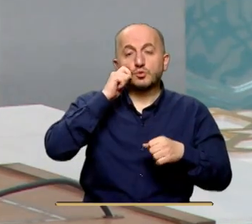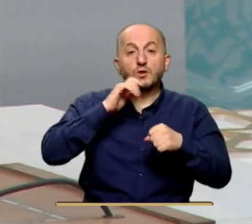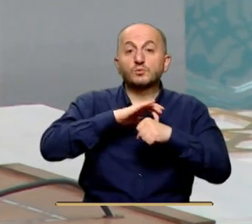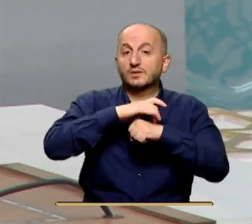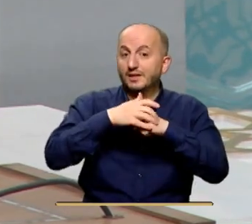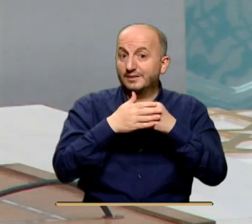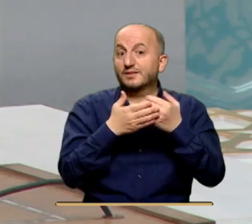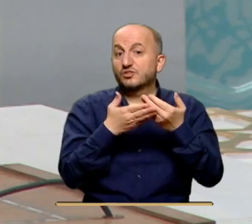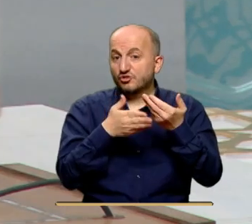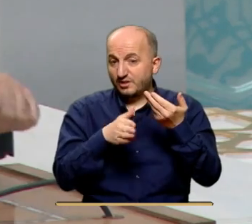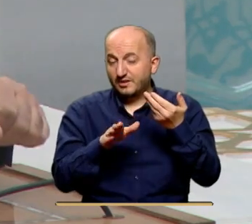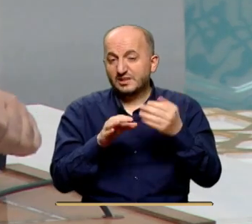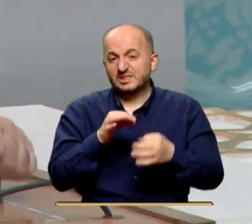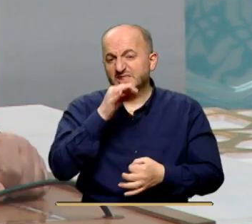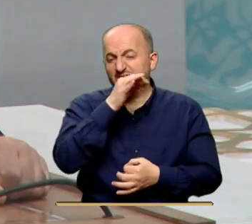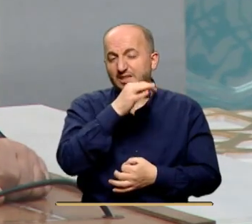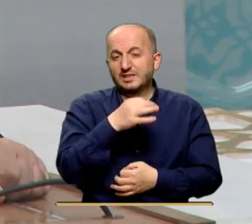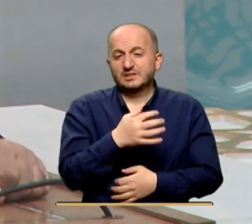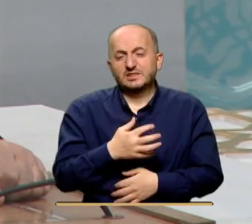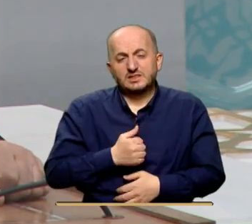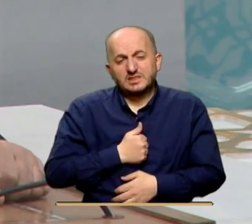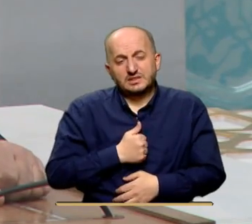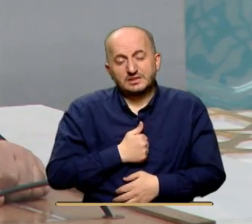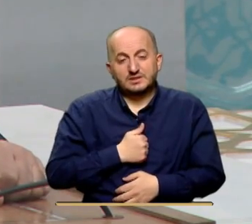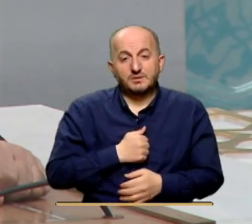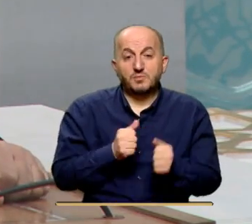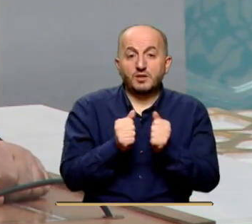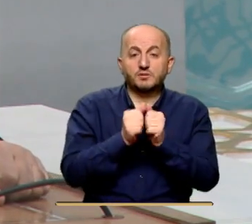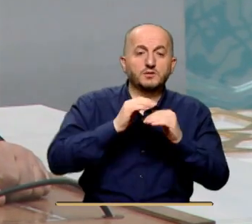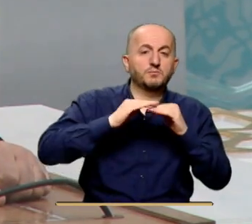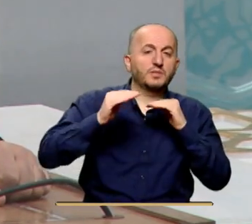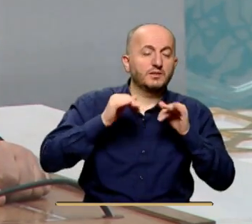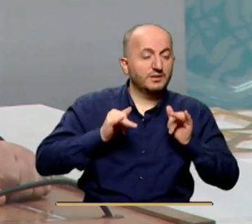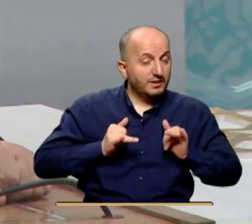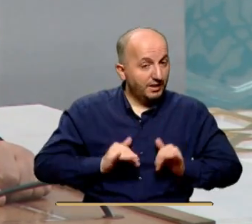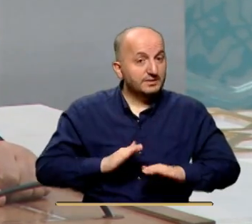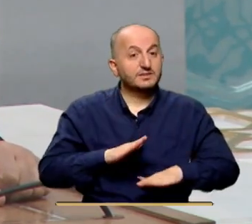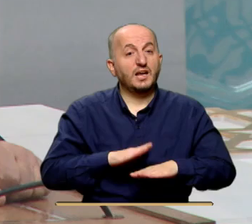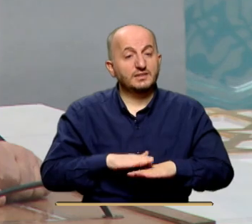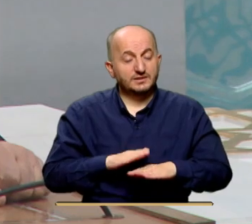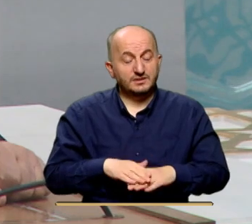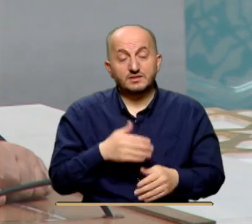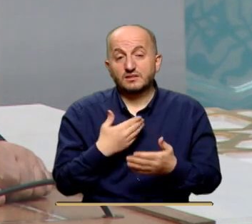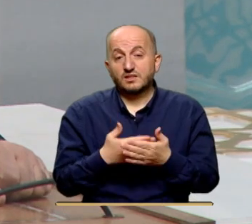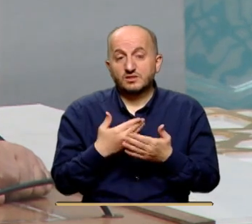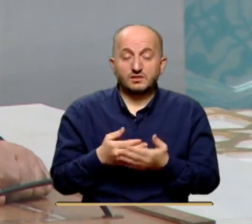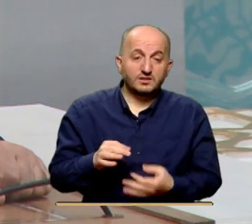da insanlığı, Birleşmiş Milletleri biraz rahatsız etseydi. Keşke